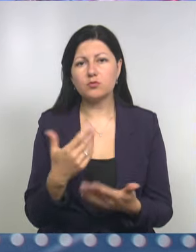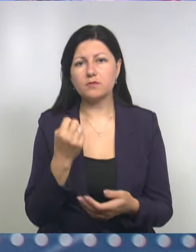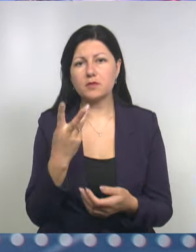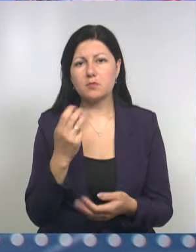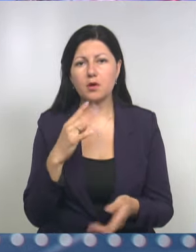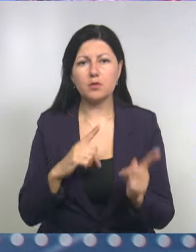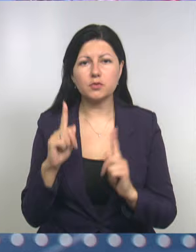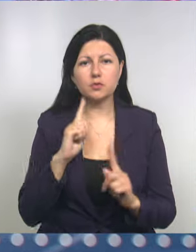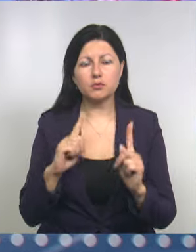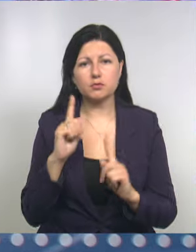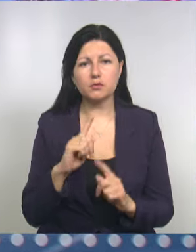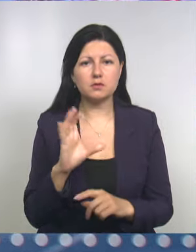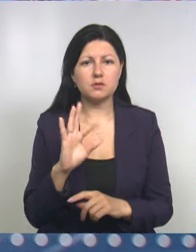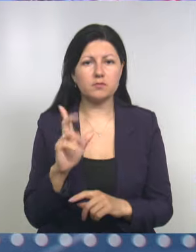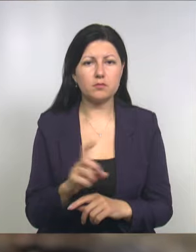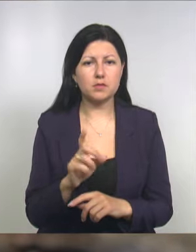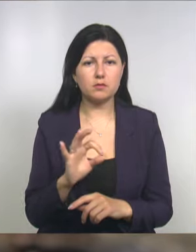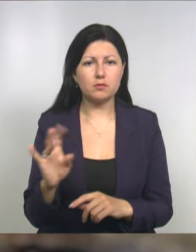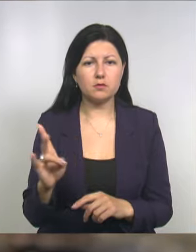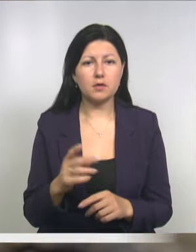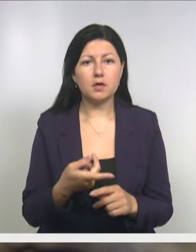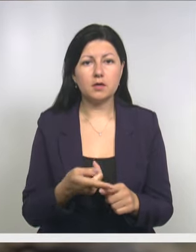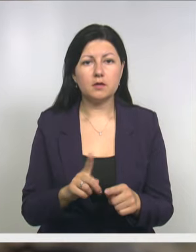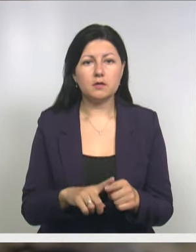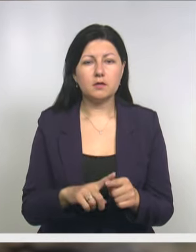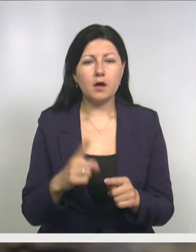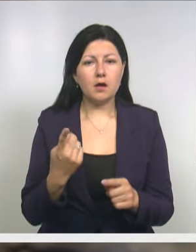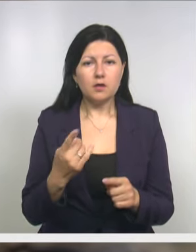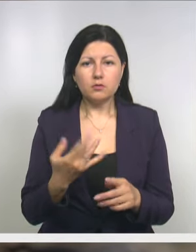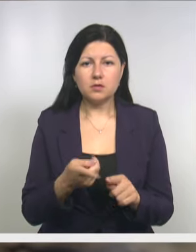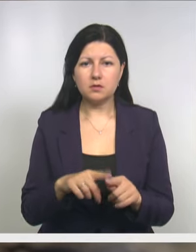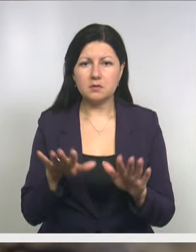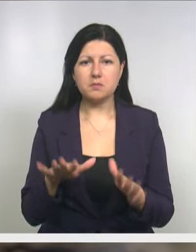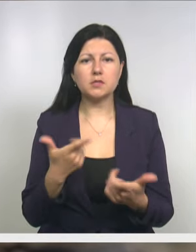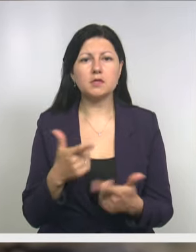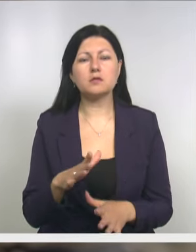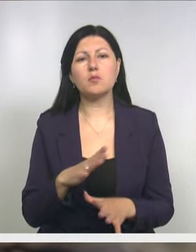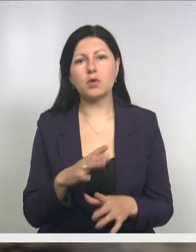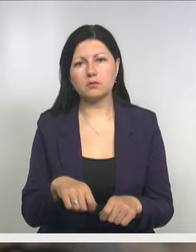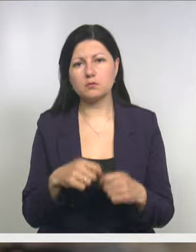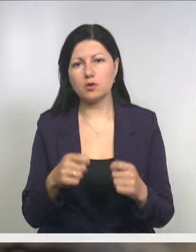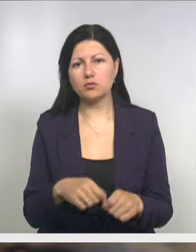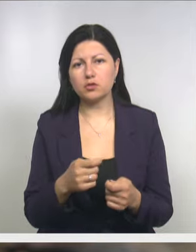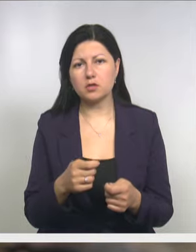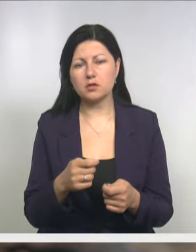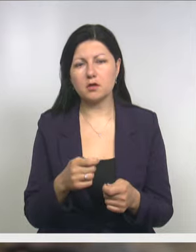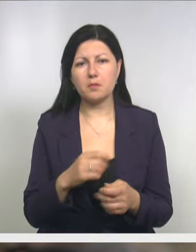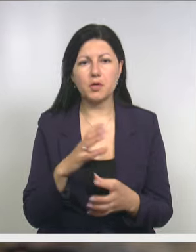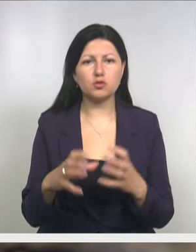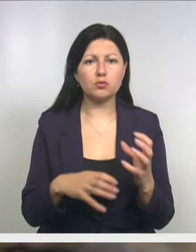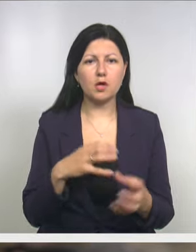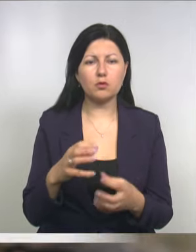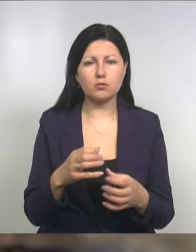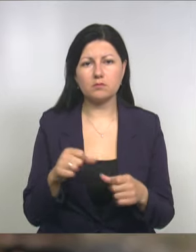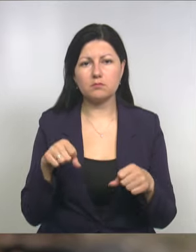на заседании Совбеза ООН. Вот это одно из тех мест, где было откровенное нарушение международного гуманитарного права.